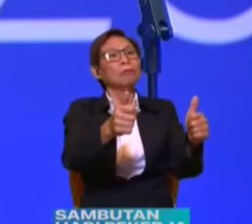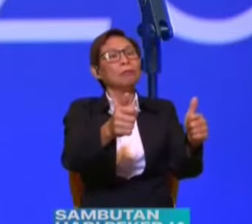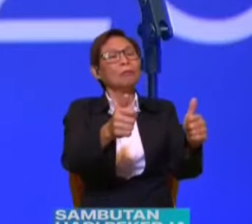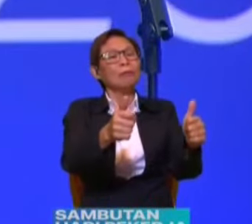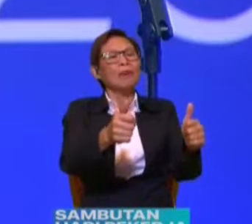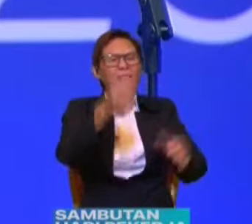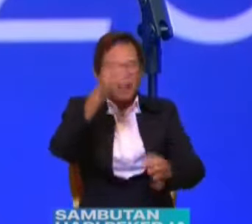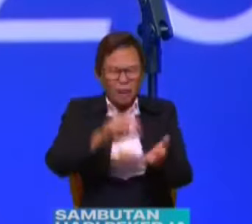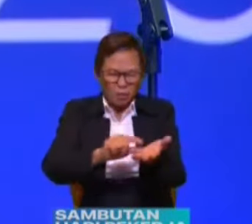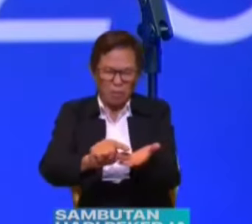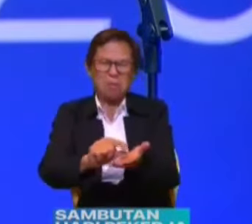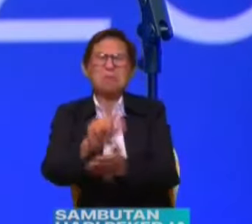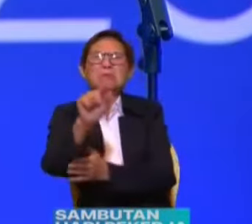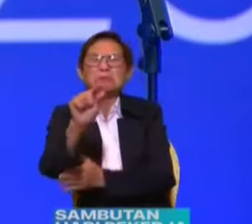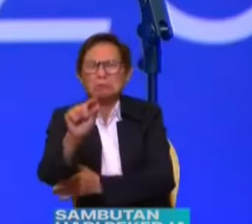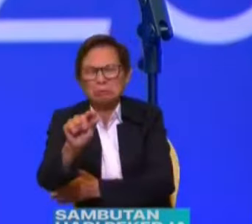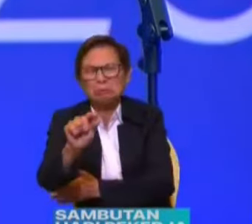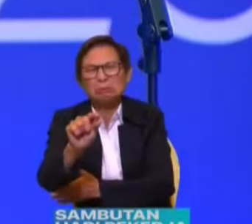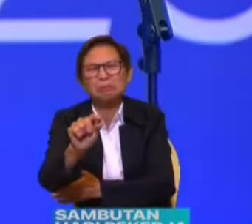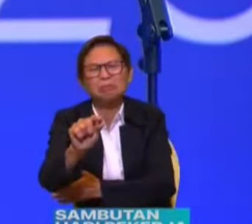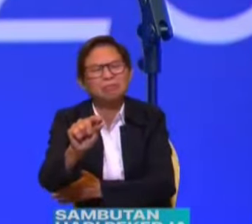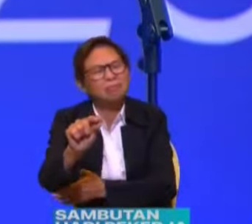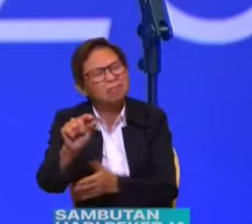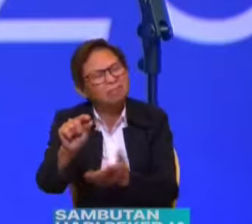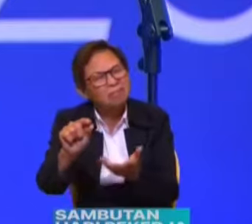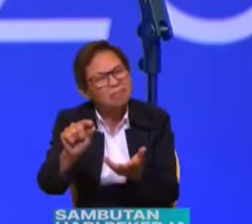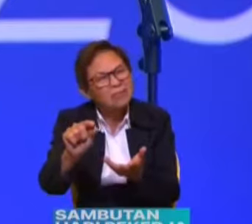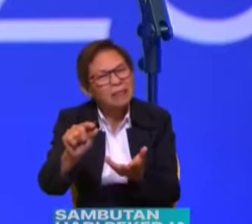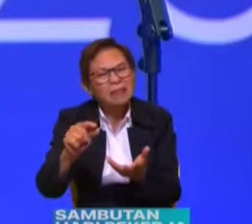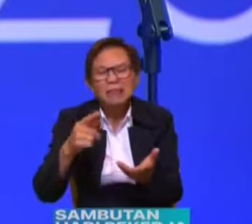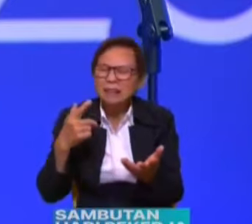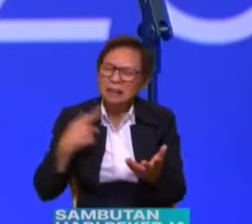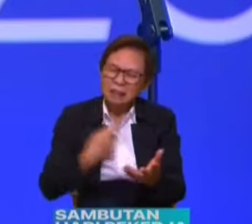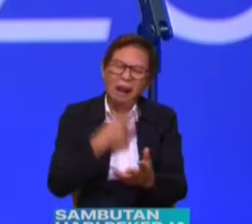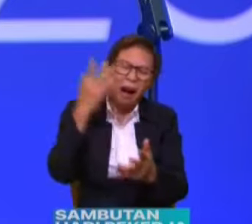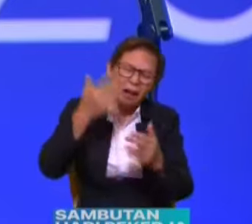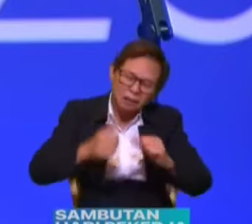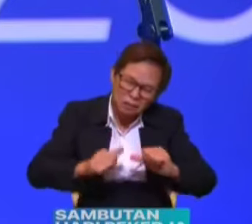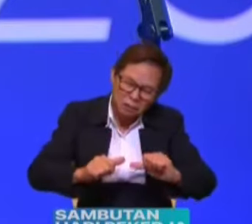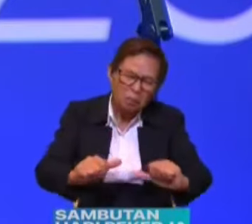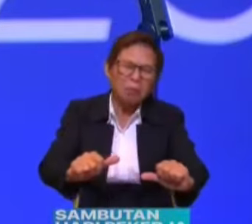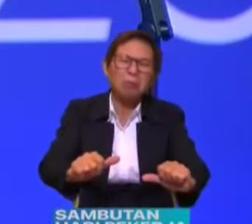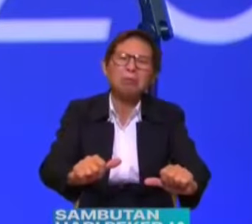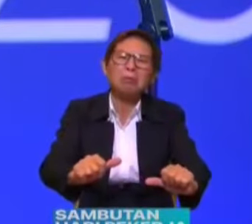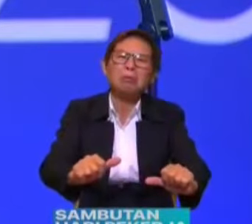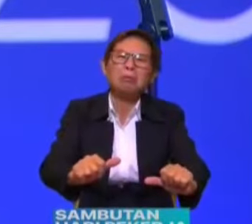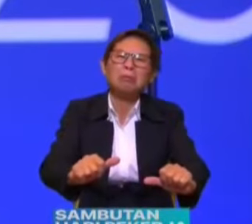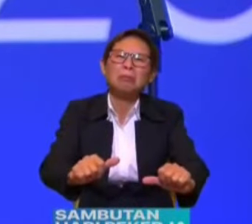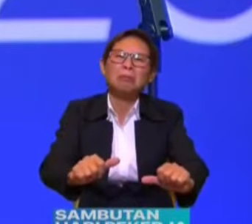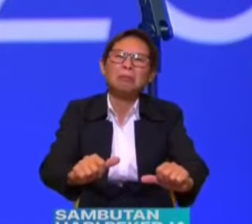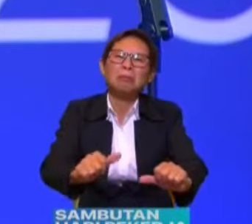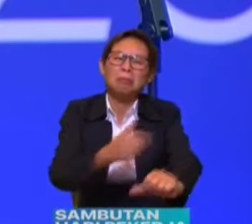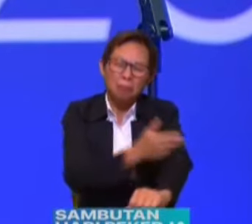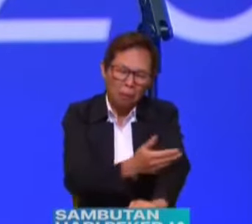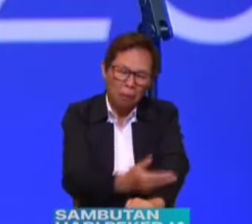kalau upahnya rendah terus, kita akan kekal dengan trap ini selama-lamanya.